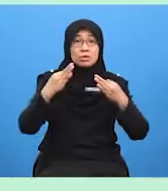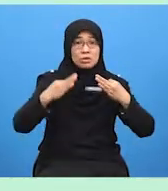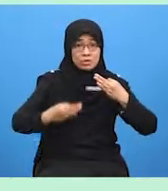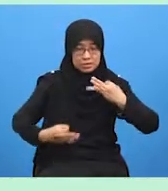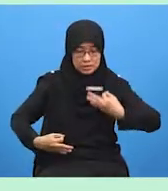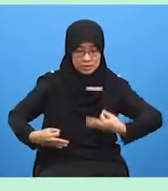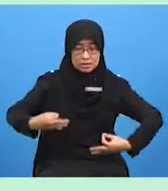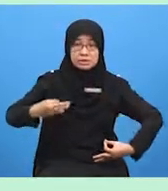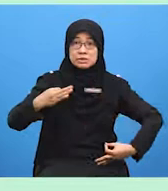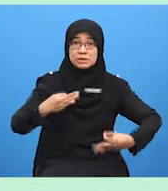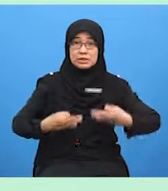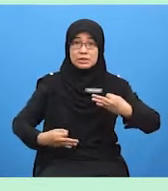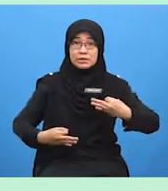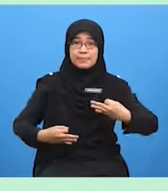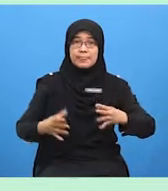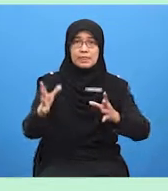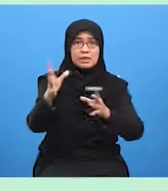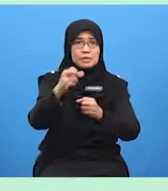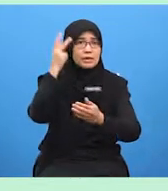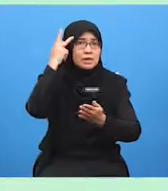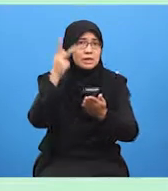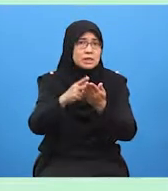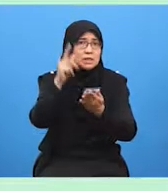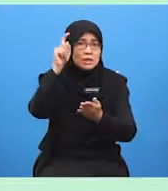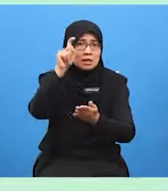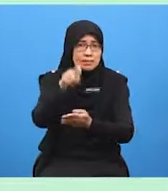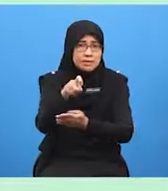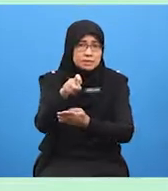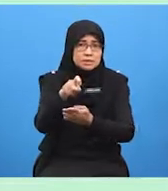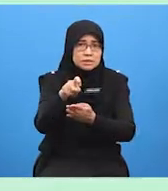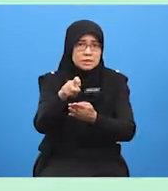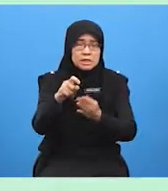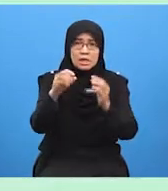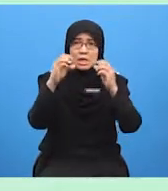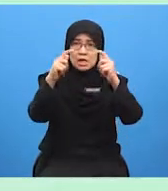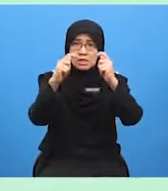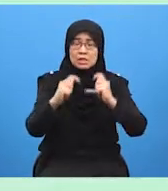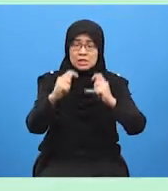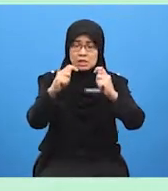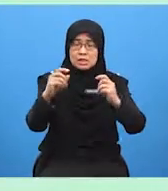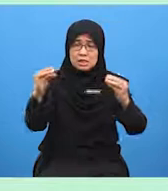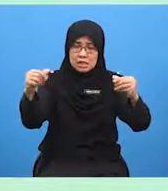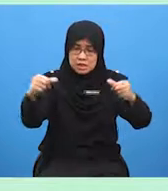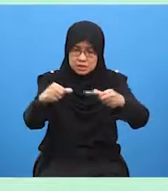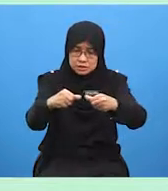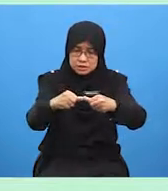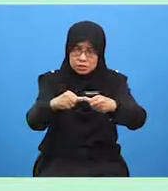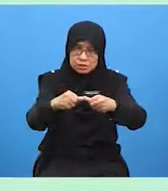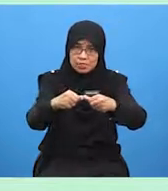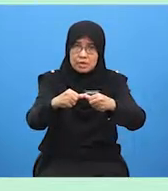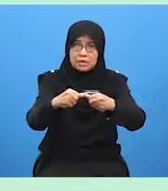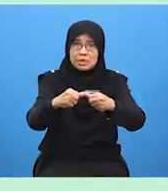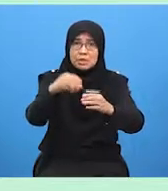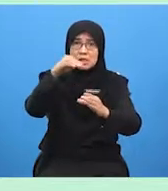Ketiga, murid dapat mengenal pasti teknik-teknik cantuman dan penggunaan alatan dalam